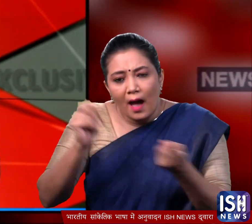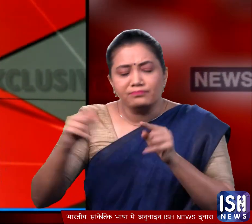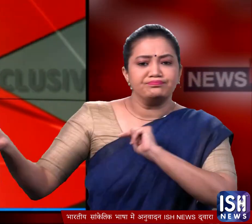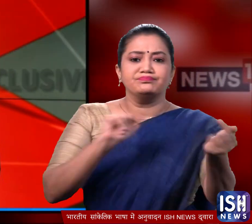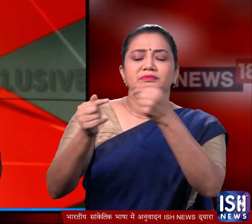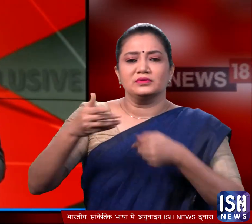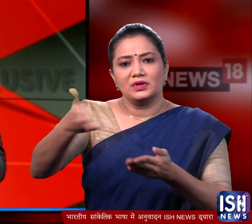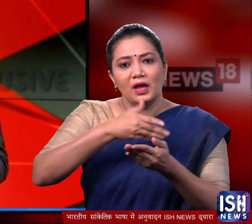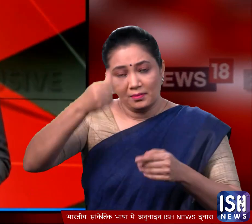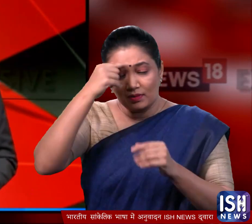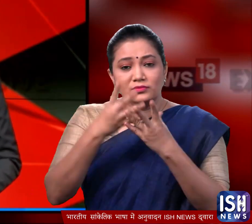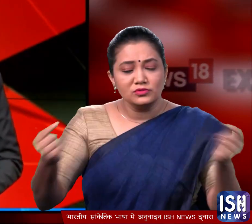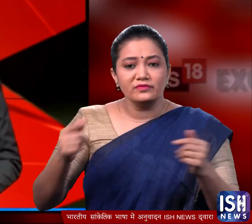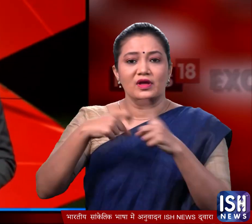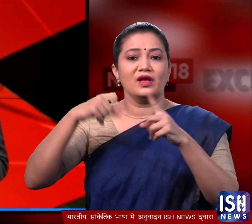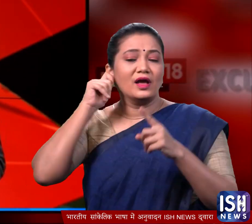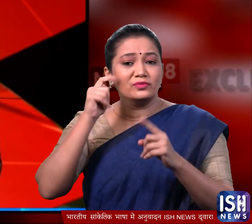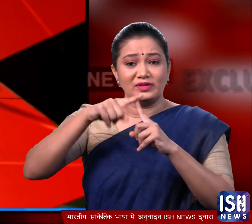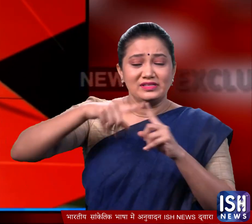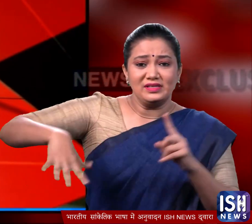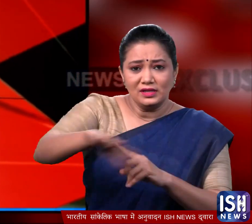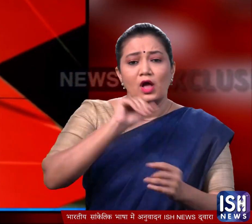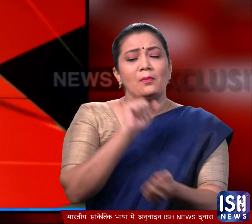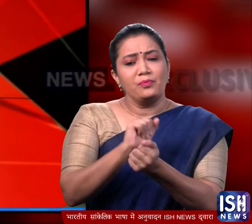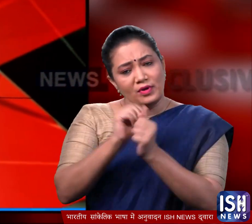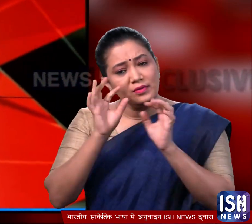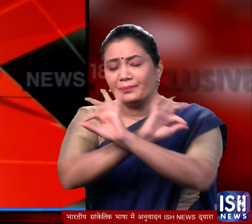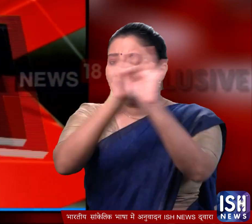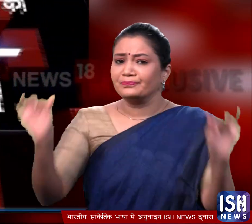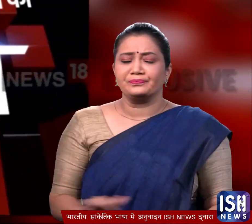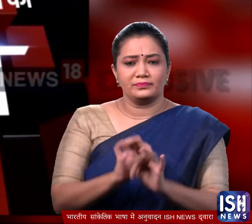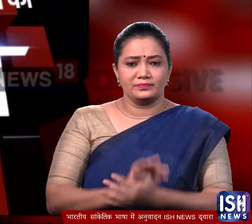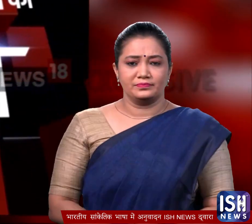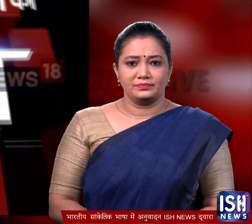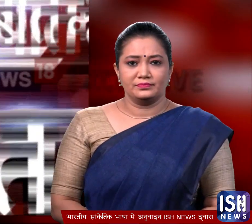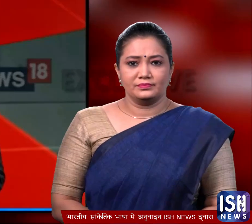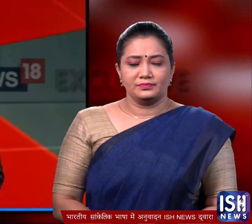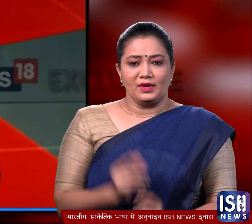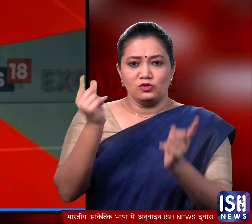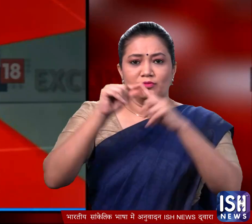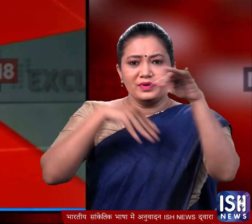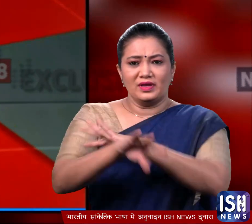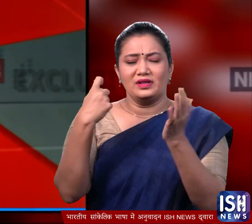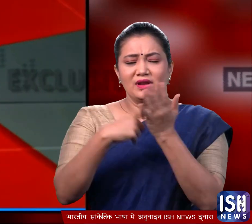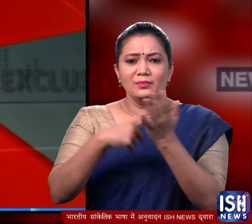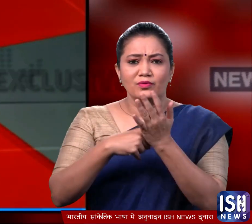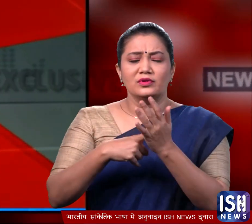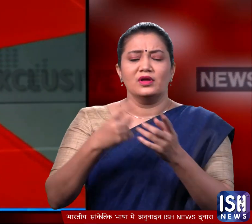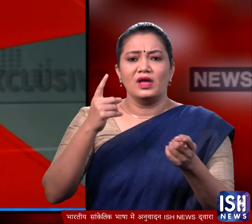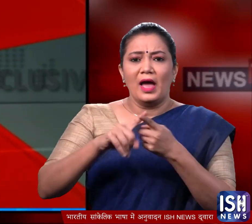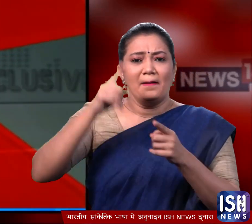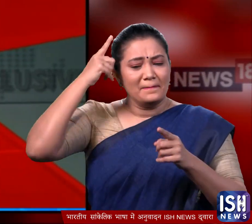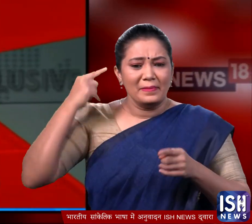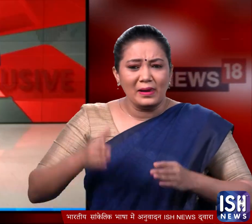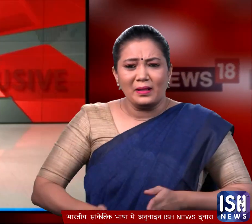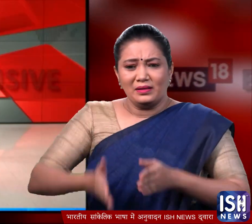भी विवाद हो सकता है, जिससे निपटने के लिए कानपुर की तहसील में पुलिस कहीं नजर नहीं है। उत्तर प्रदेश के रामपुर में प्रशासन ने